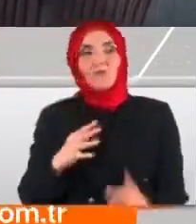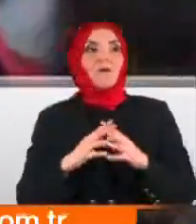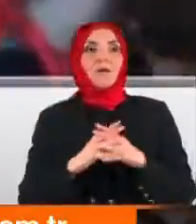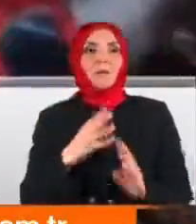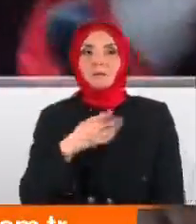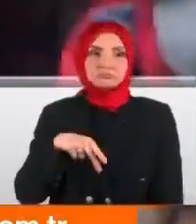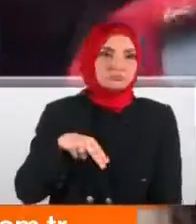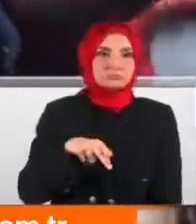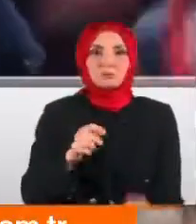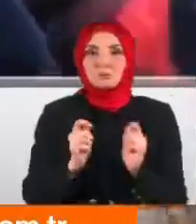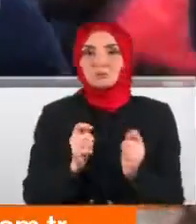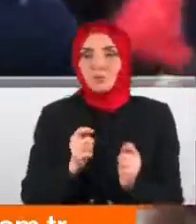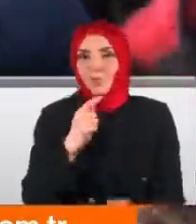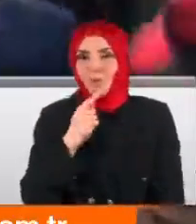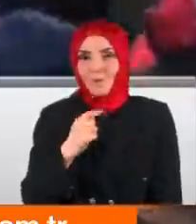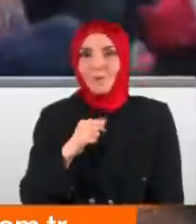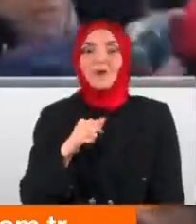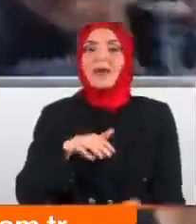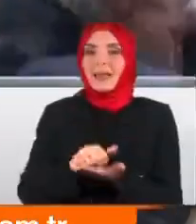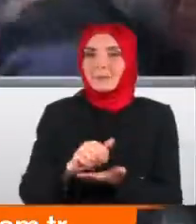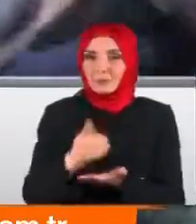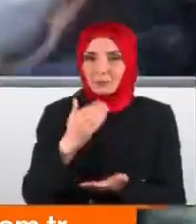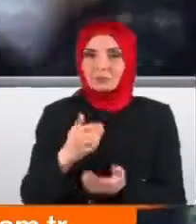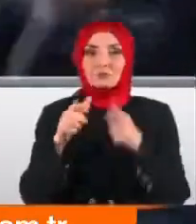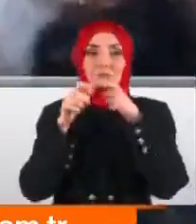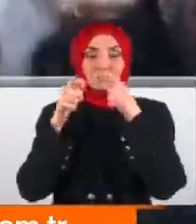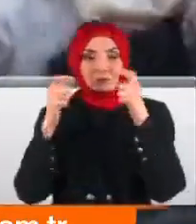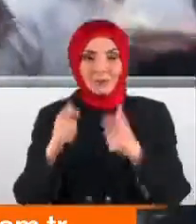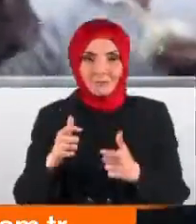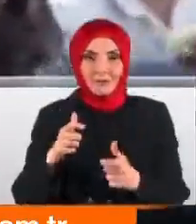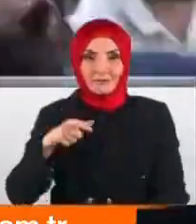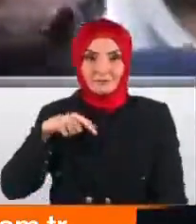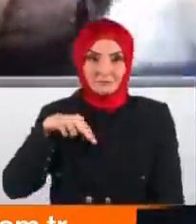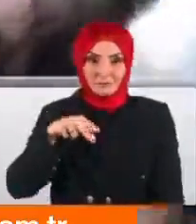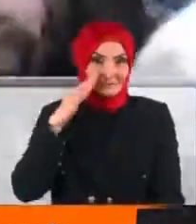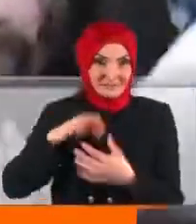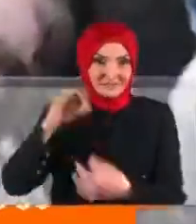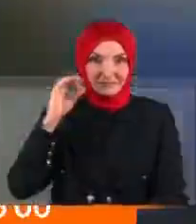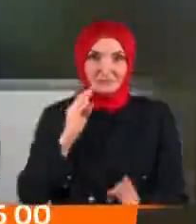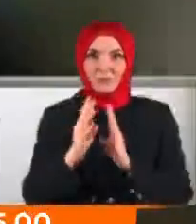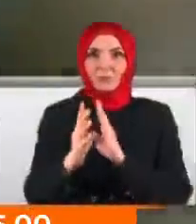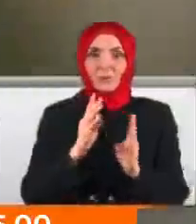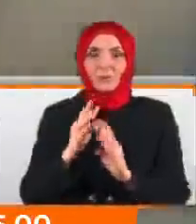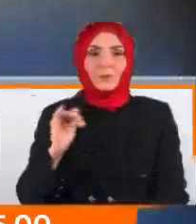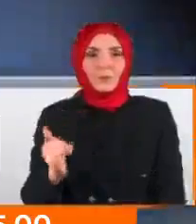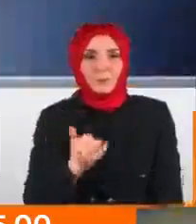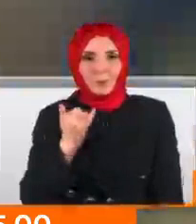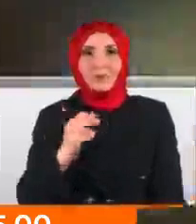zorlanıyorsun biraz. Eminönü ve Sultanahmet'te yaya trafiği o kadar yoğundu ki tramvay seferleri bile aksadı.